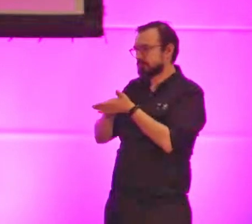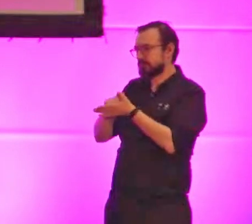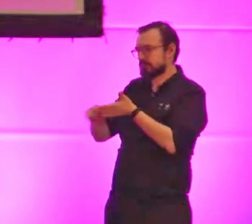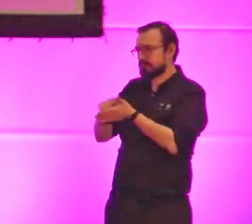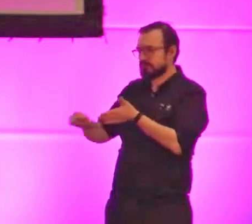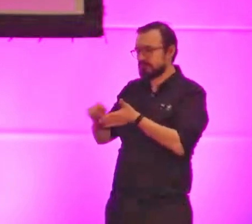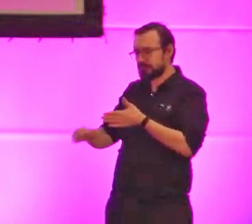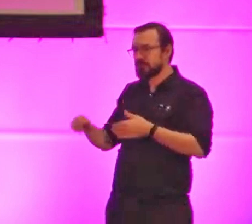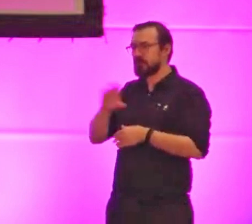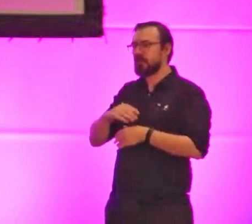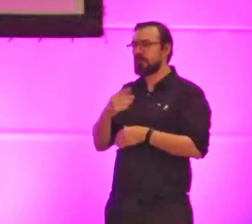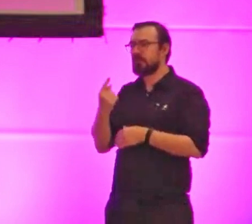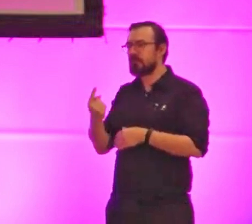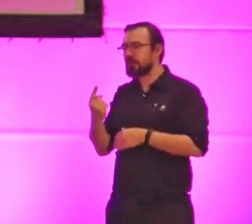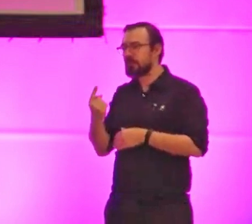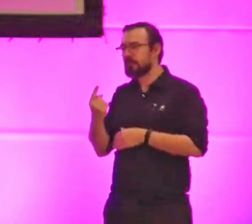Och det var